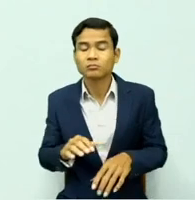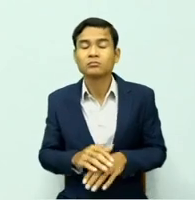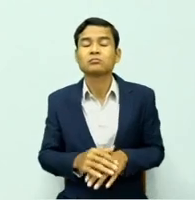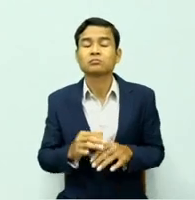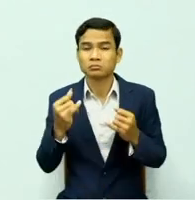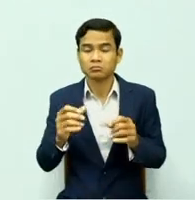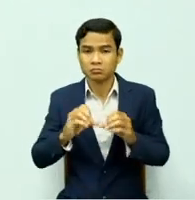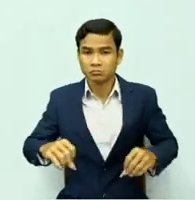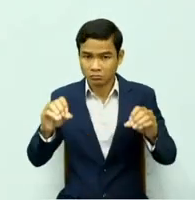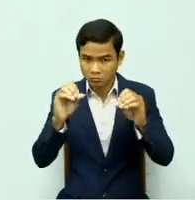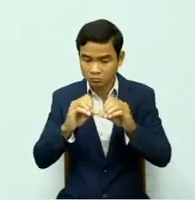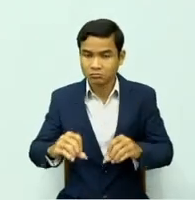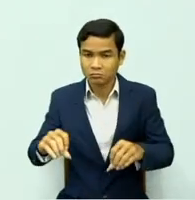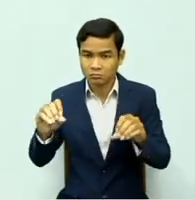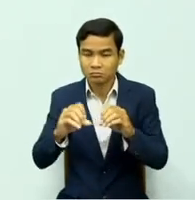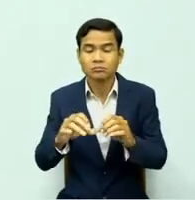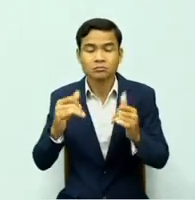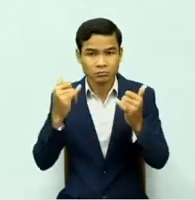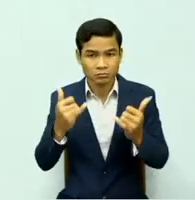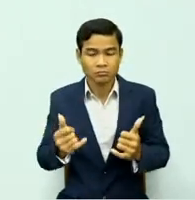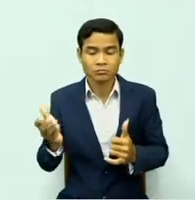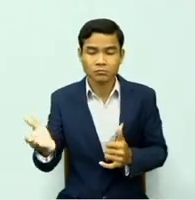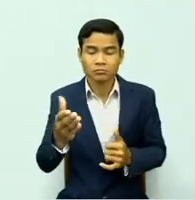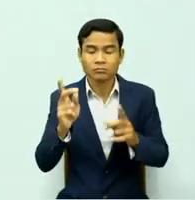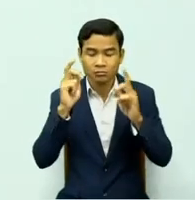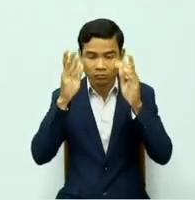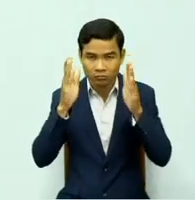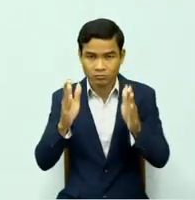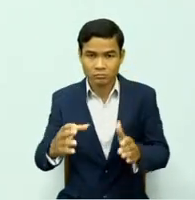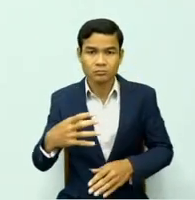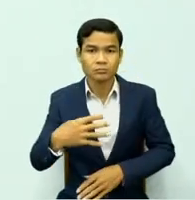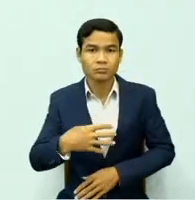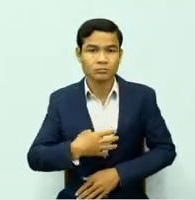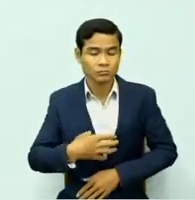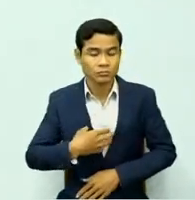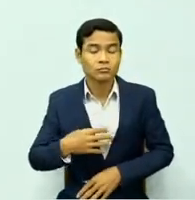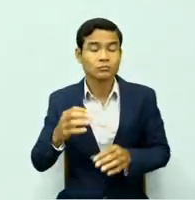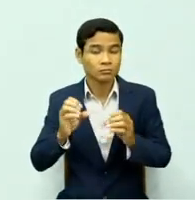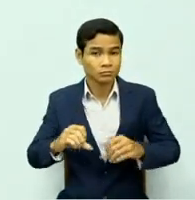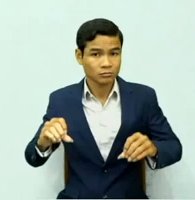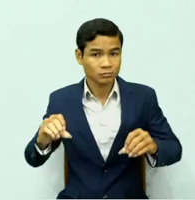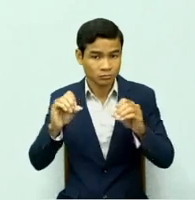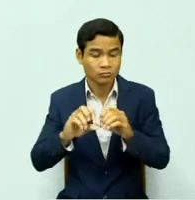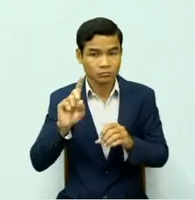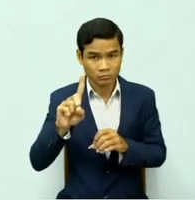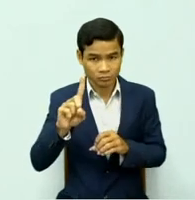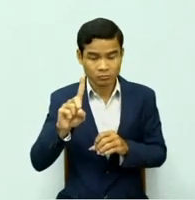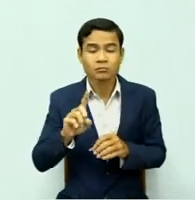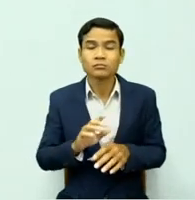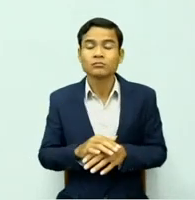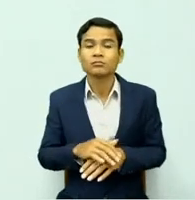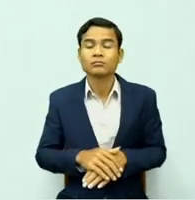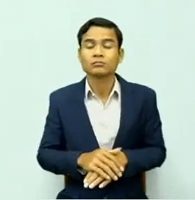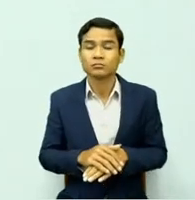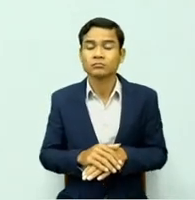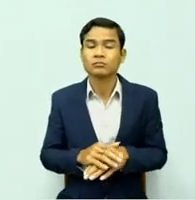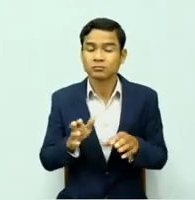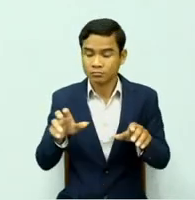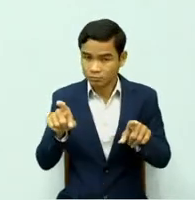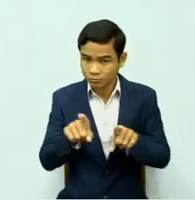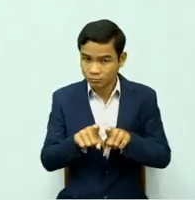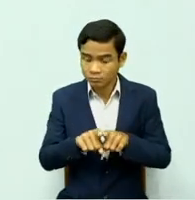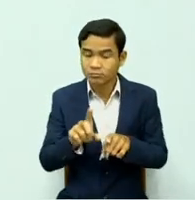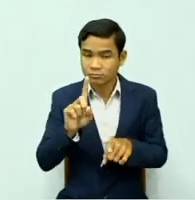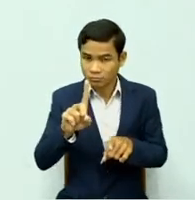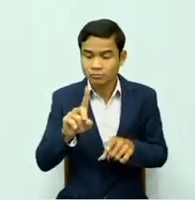ចាអញ្ចឹងឥឡូវអ្នកគ្រូចង់បានលំនាំមួយទៀតចាអ្នកគ្រូចង់បានលំនាំដូចគ្នានឹង